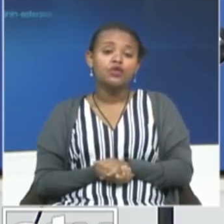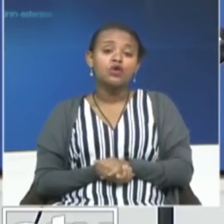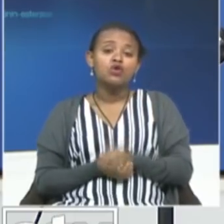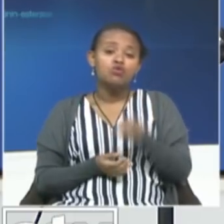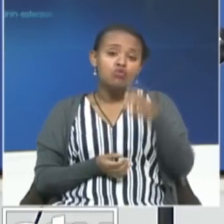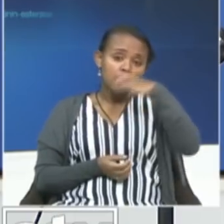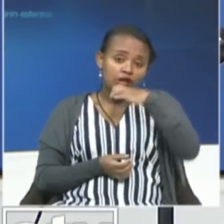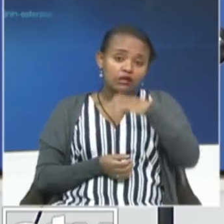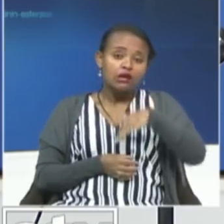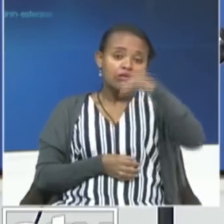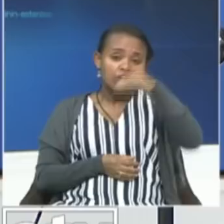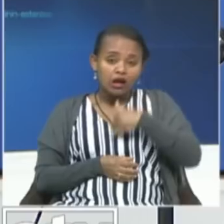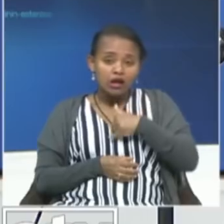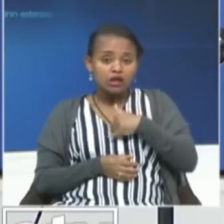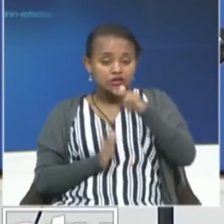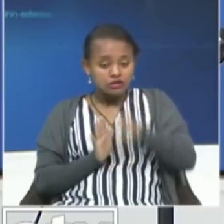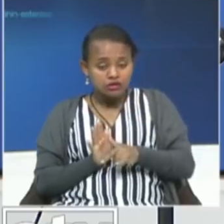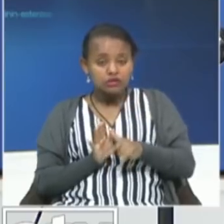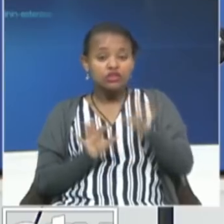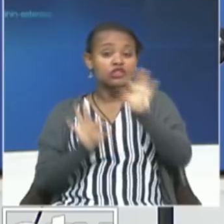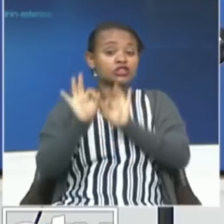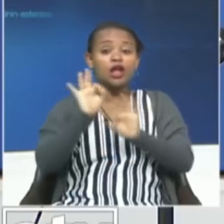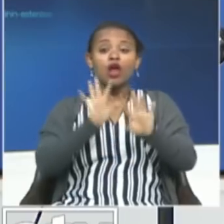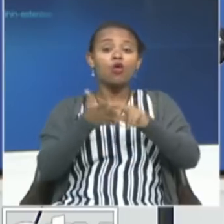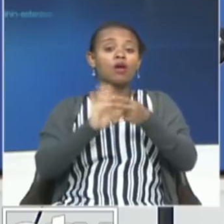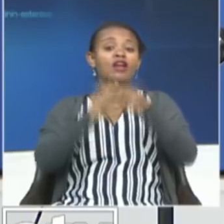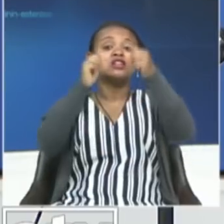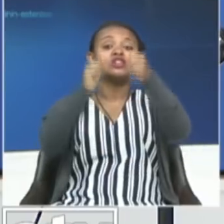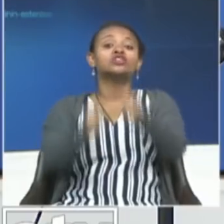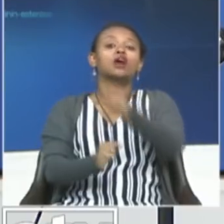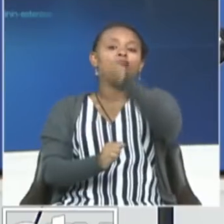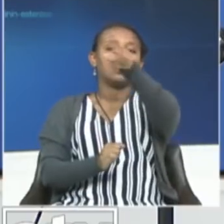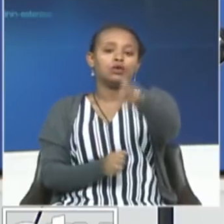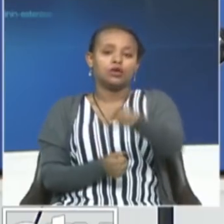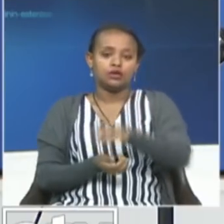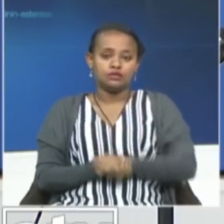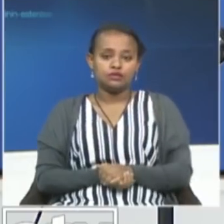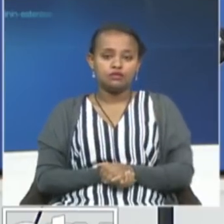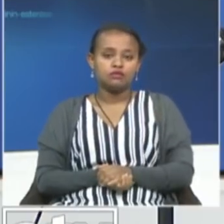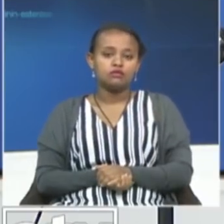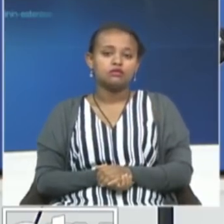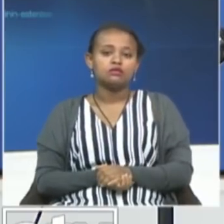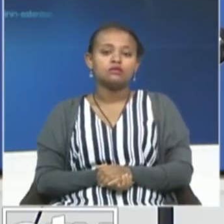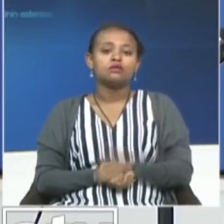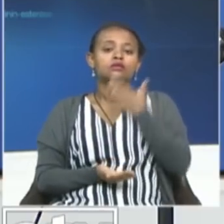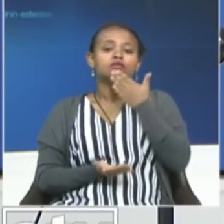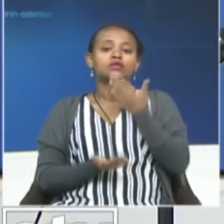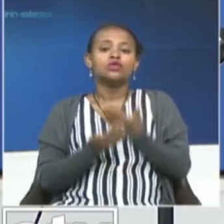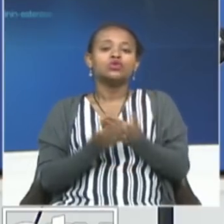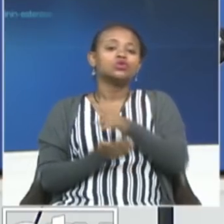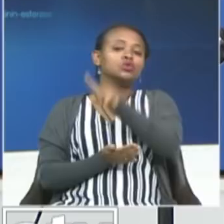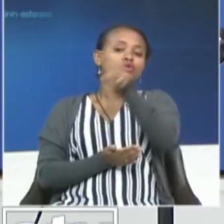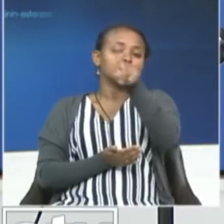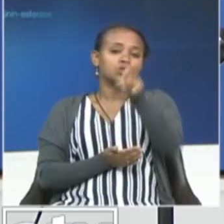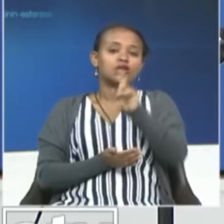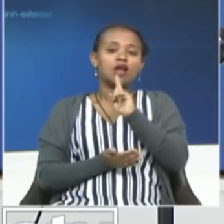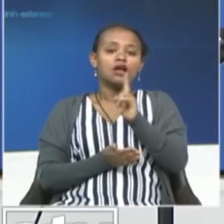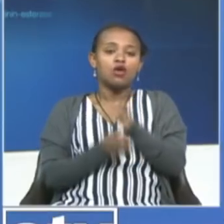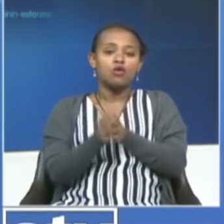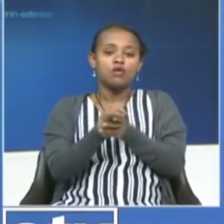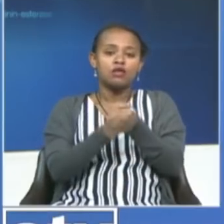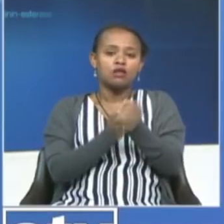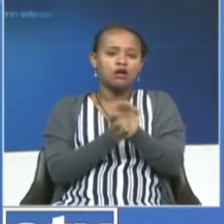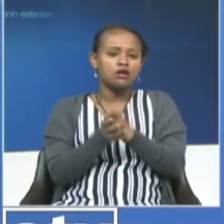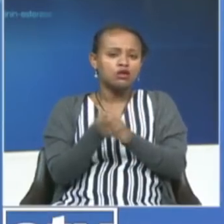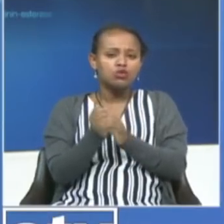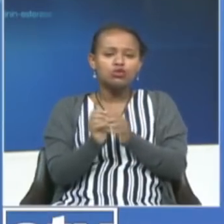ከፍ ያለ ሰው ችግር የለውም ማለት ይቻላል ማለት ነው? ጥሩ ጥያቄ ነው። ምናልባት የመታጠቡ በጣም የሚመከር